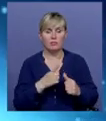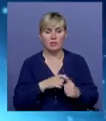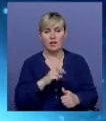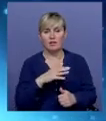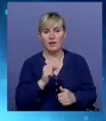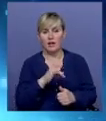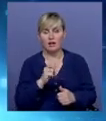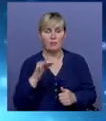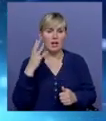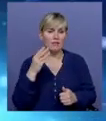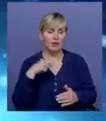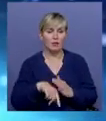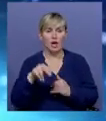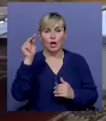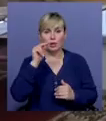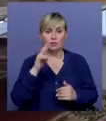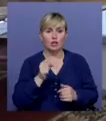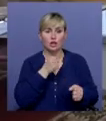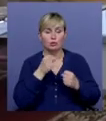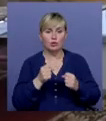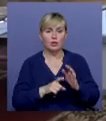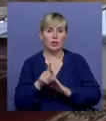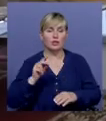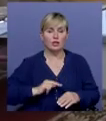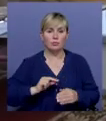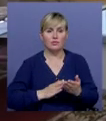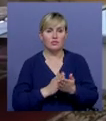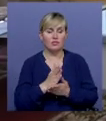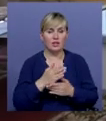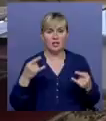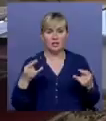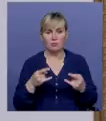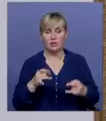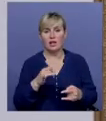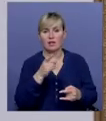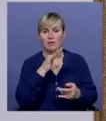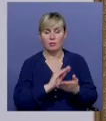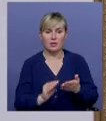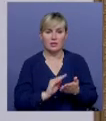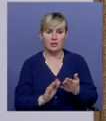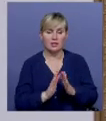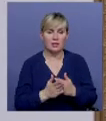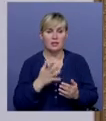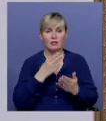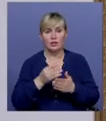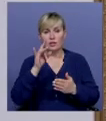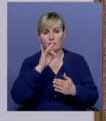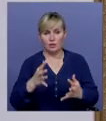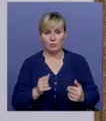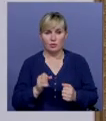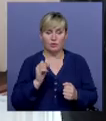Аль-Фараби в Алма-Аты. Отучившись на журналиста, начал работать в сфере СМИ и одновременно писал книги. Свою известность получил